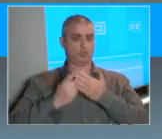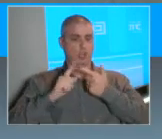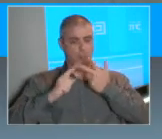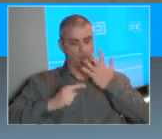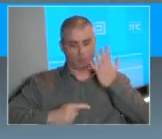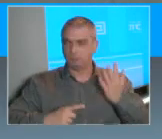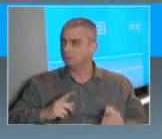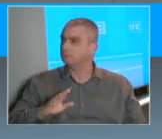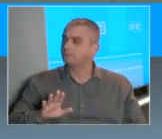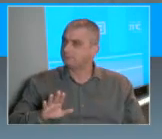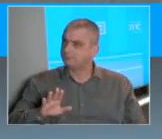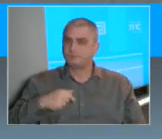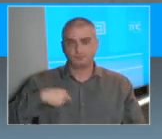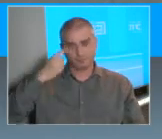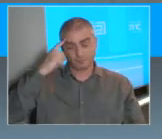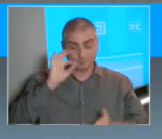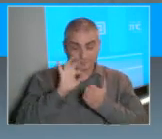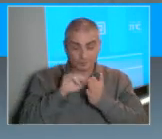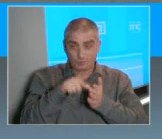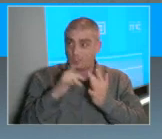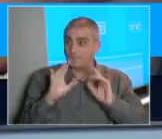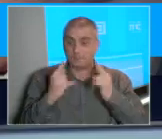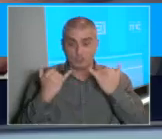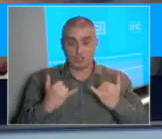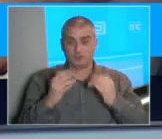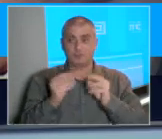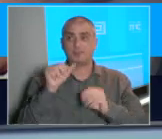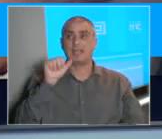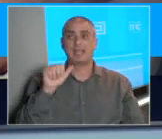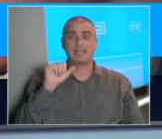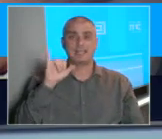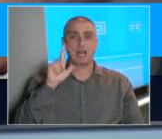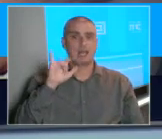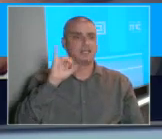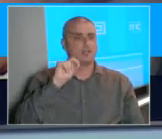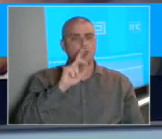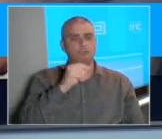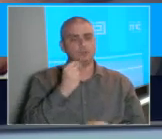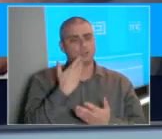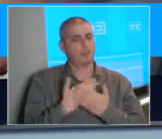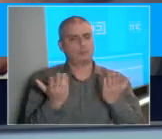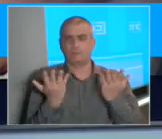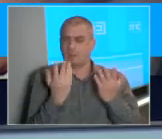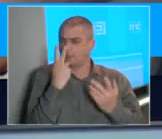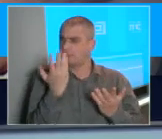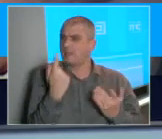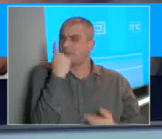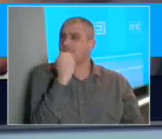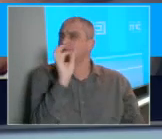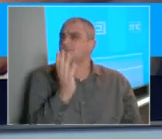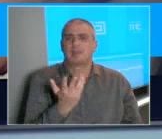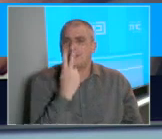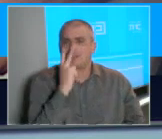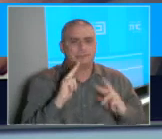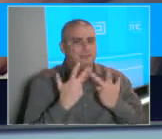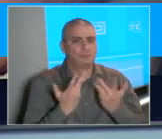כן, אני, לא, אני בטוח, אני דווקא חושב שהנקודה הזאת, שמה שקרה כרגע עם אייל ינון, שמישהו היה צריך לחשוף את זה, איך זה נראה תדמיתית, איך זה נראה